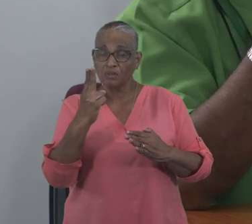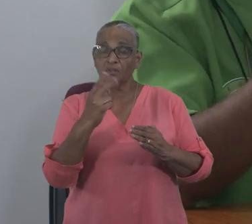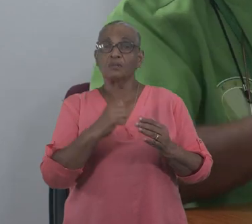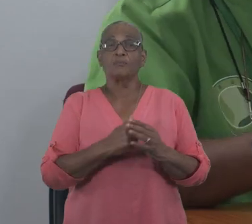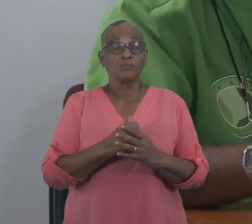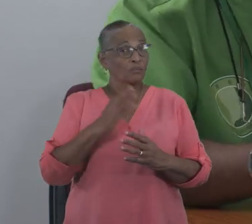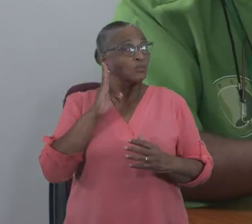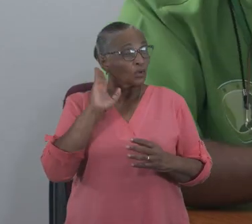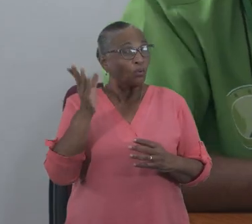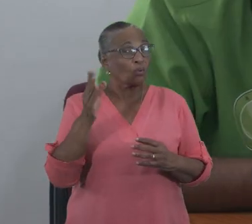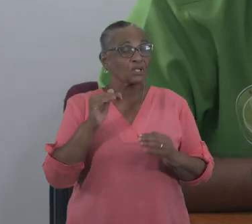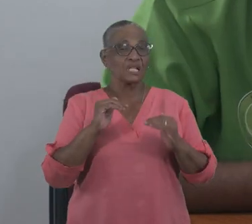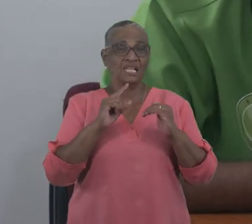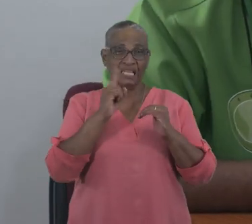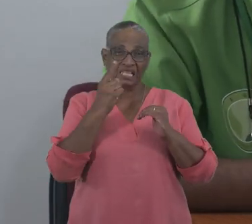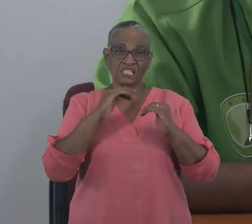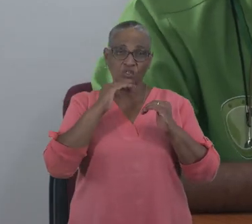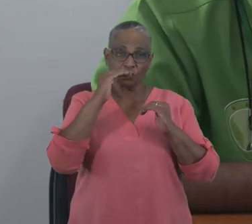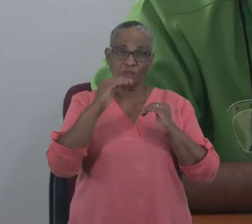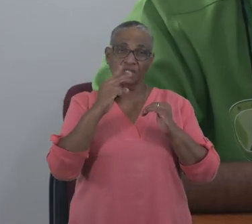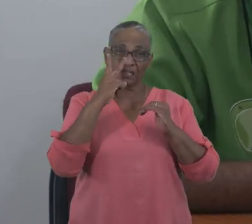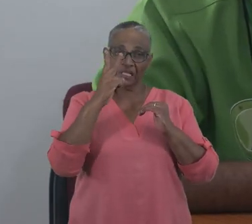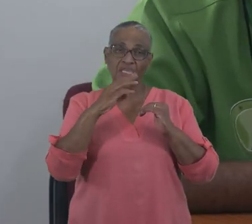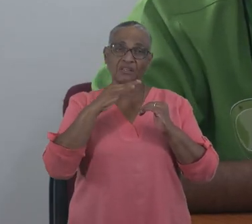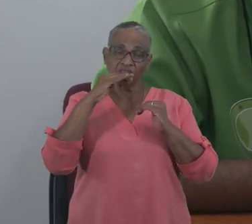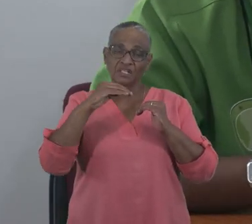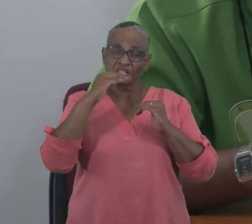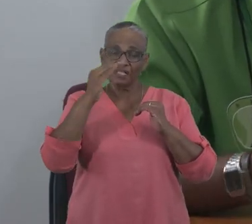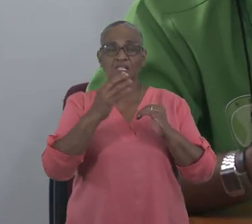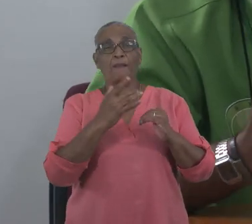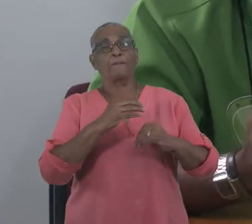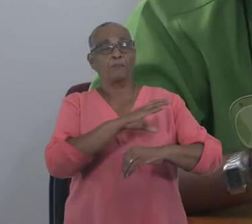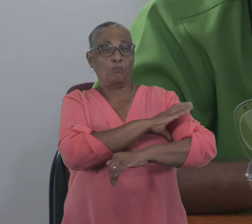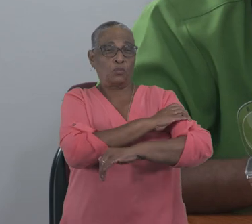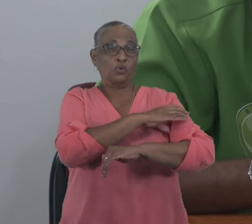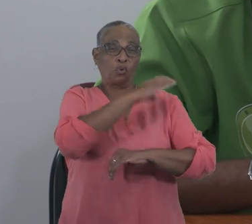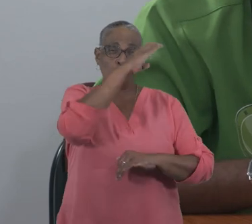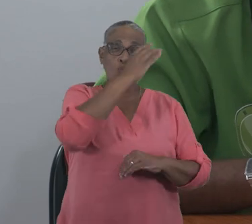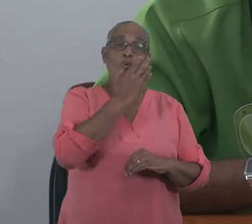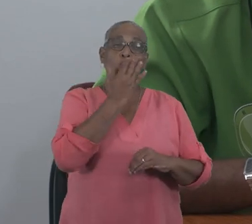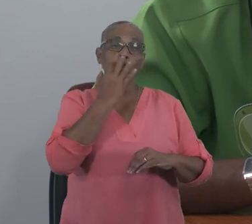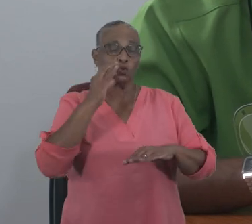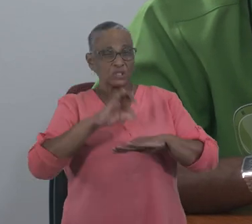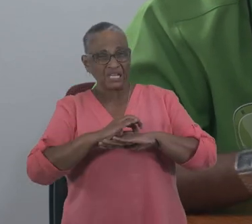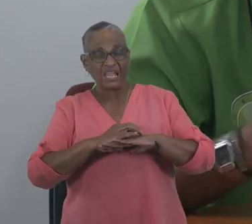zijn die 7 dingen. Oké, dus hoe jij de stappen, eigenlijk bloeddruk, suiker,